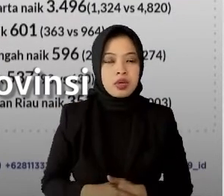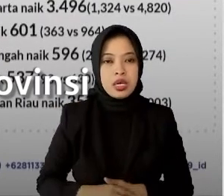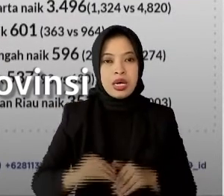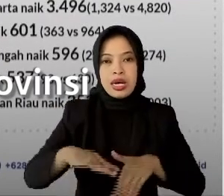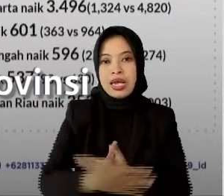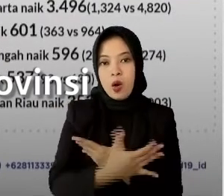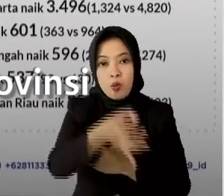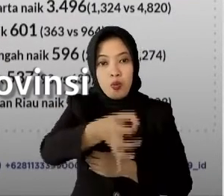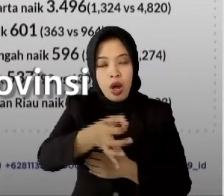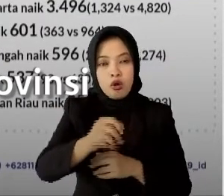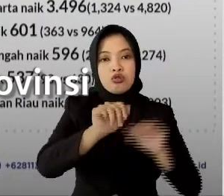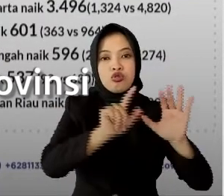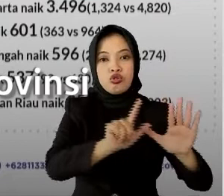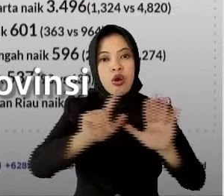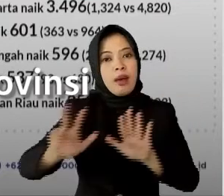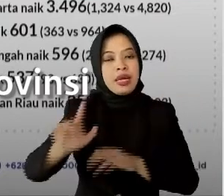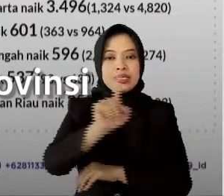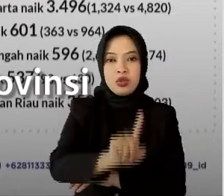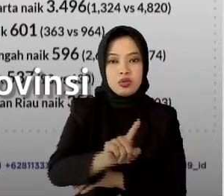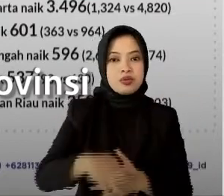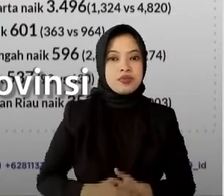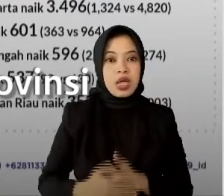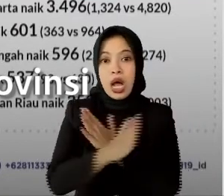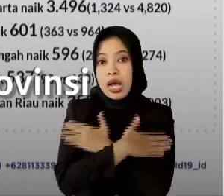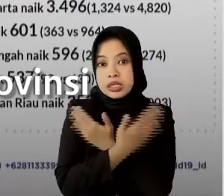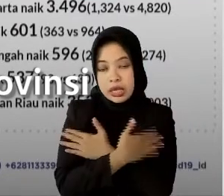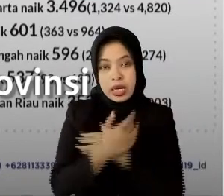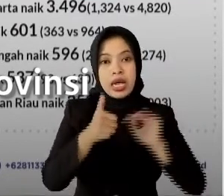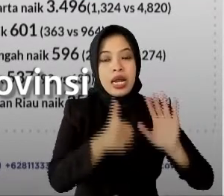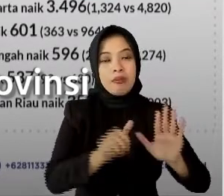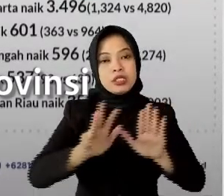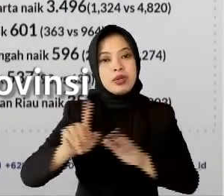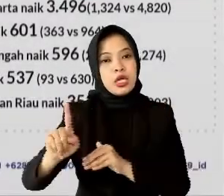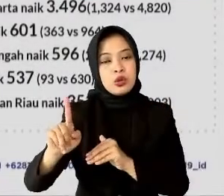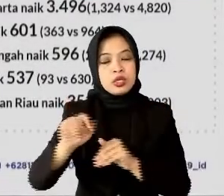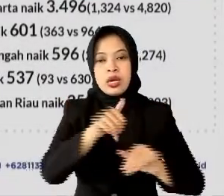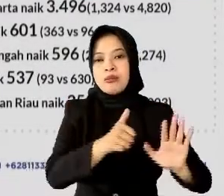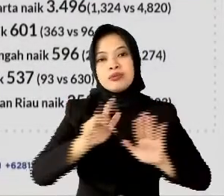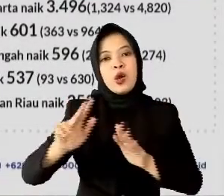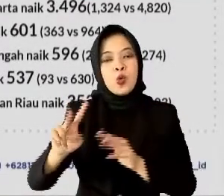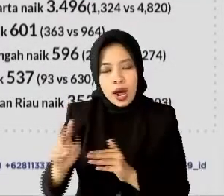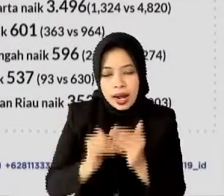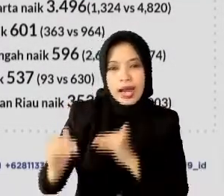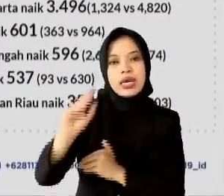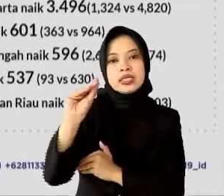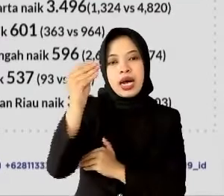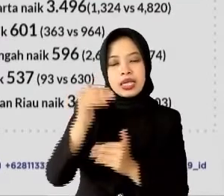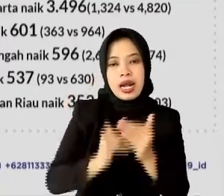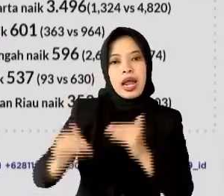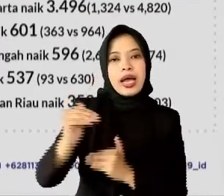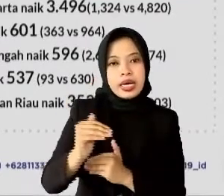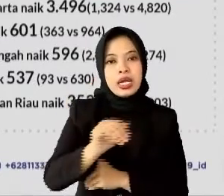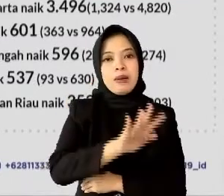Kepulauan Riau naik 771 Aceh naik 692 dan DKI Jakarta